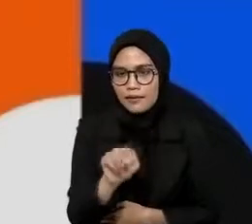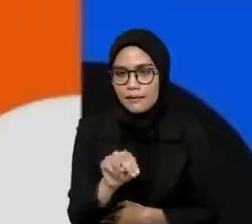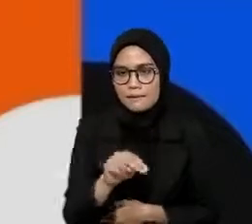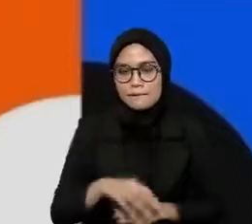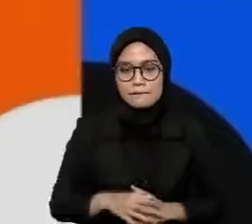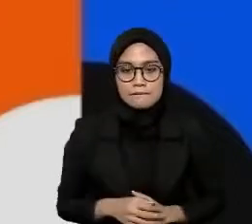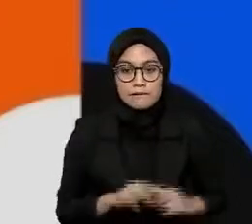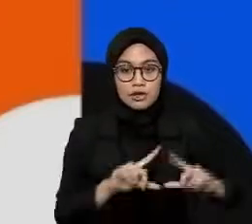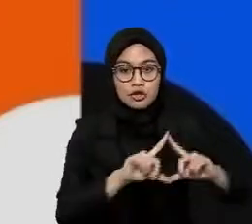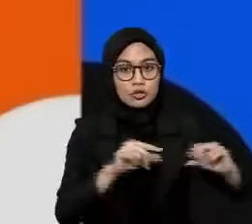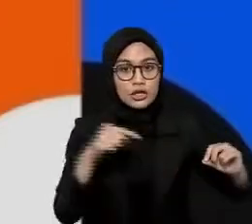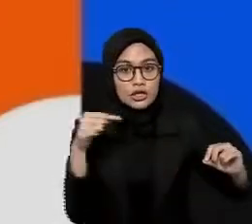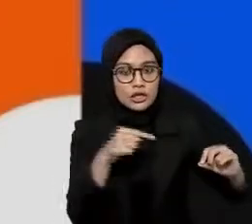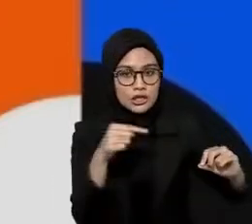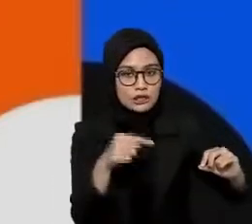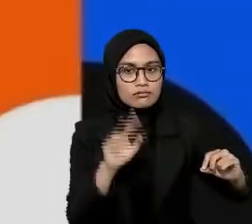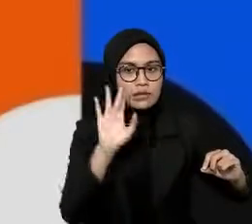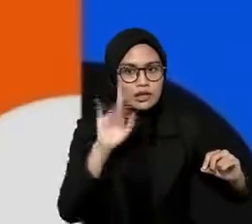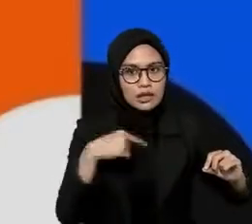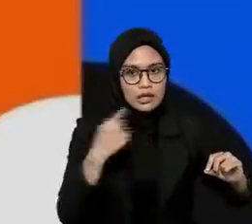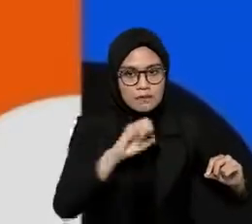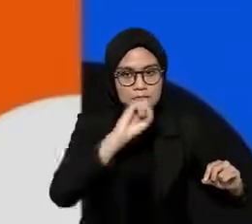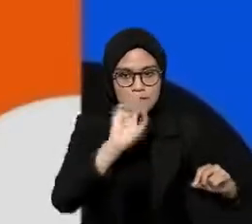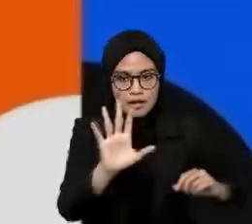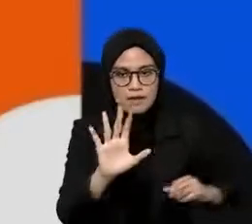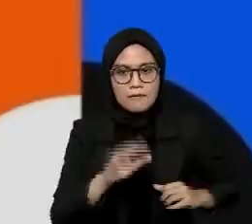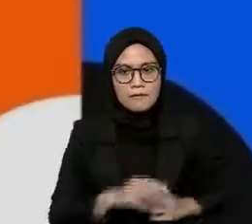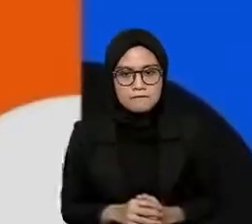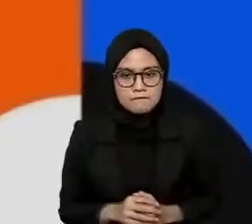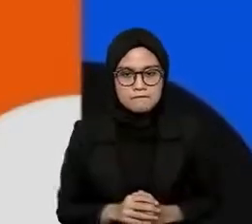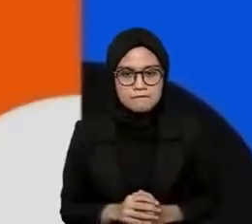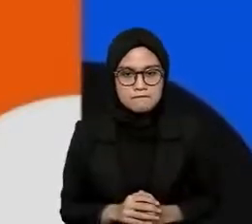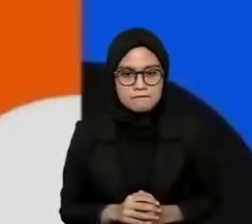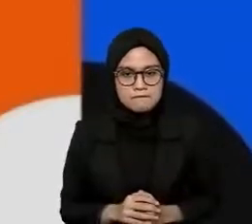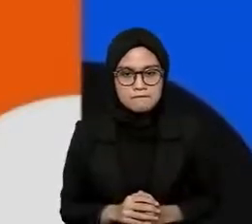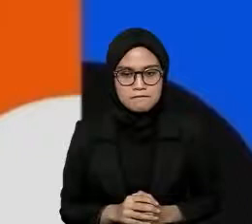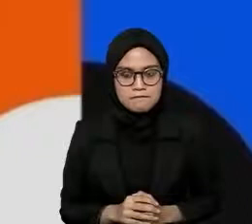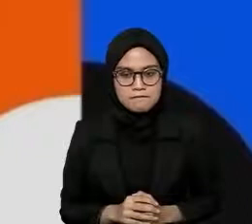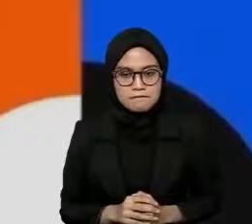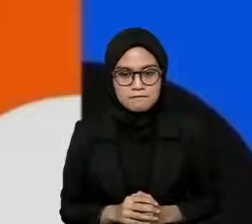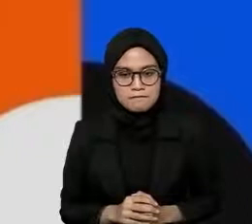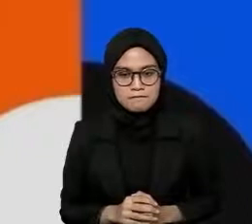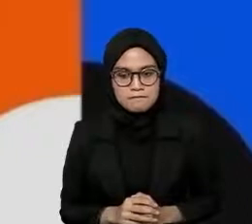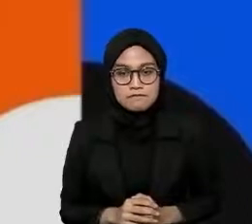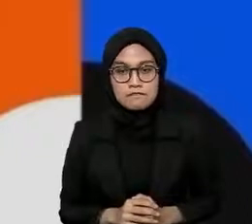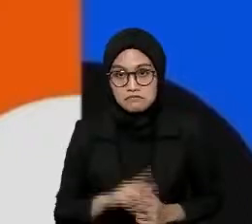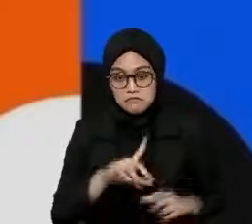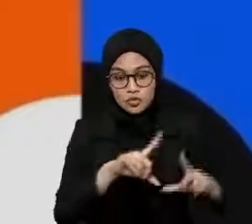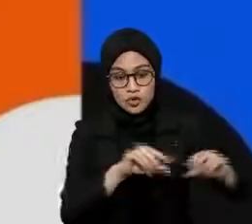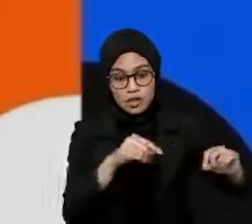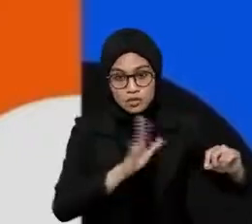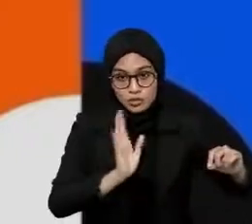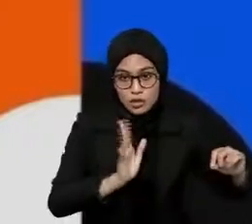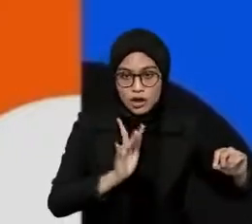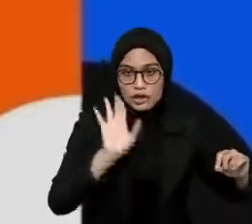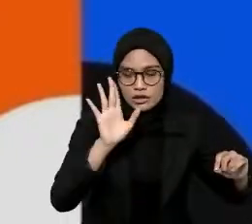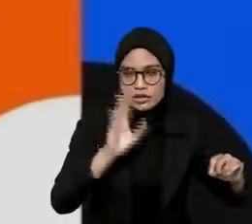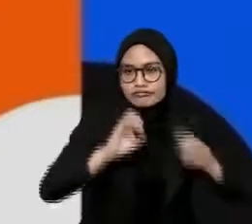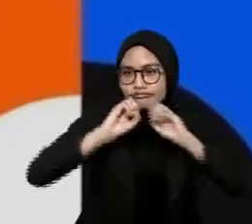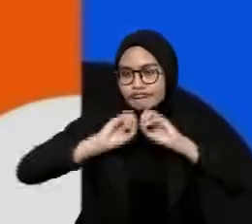nantinya surat edaran ini akan kami sampaikan dan kami umumkan secara menyeluruh kepada seluruh